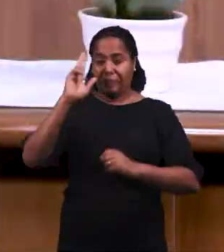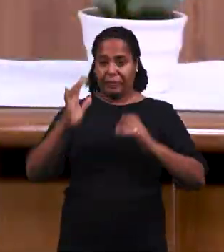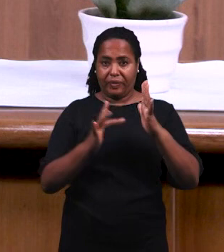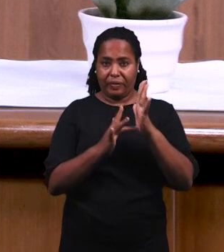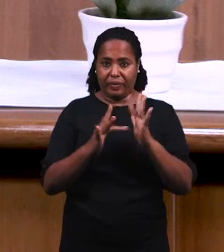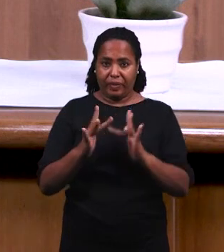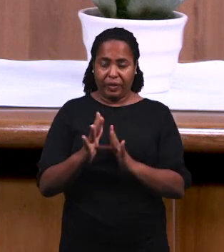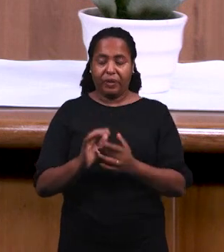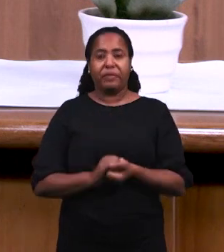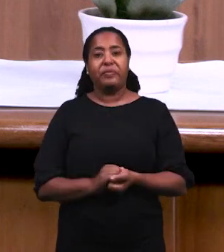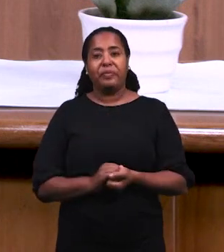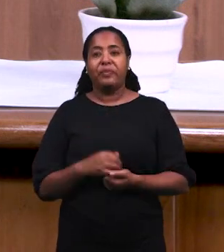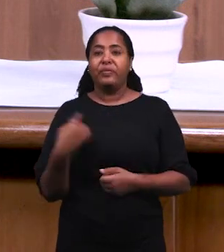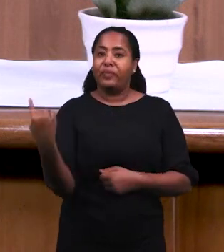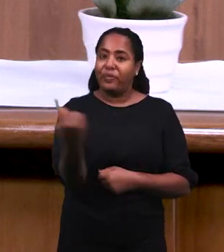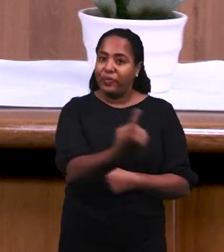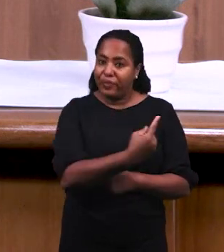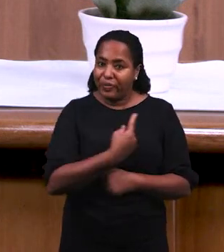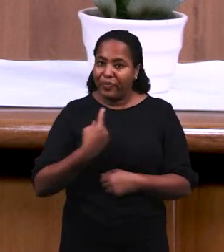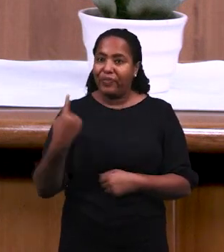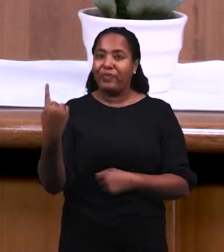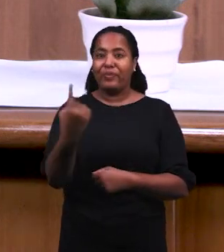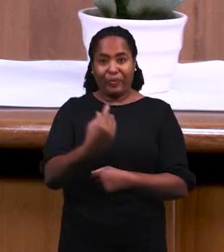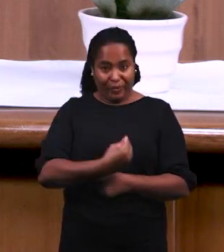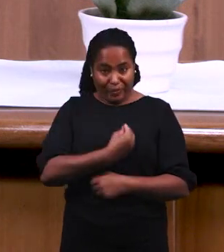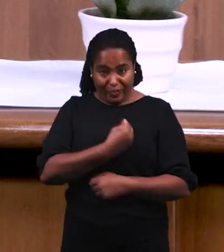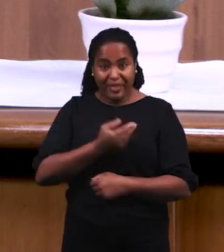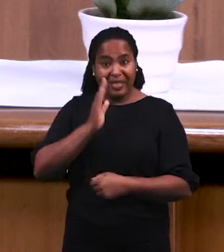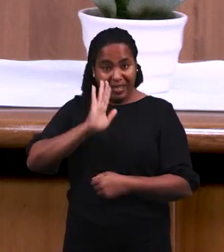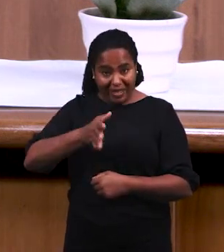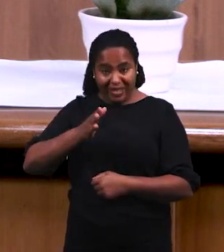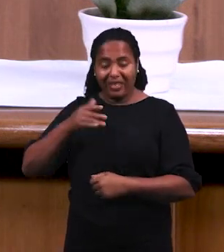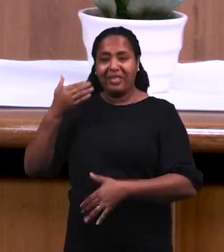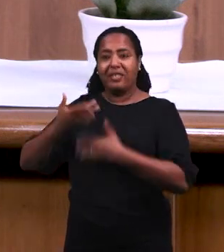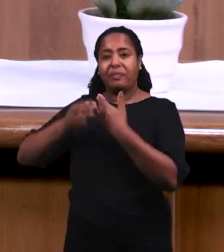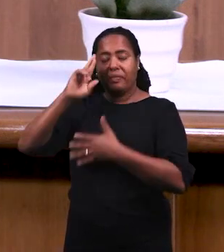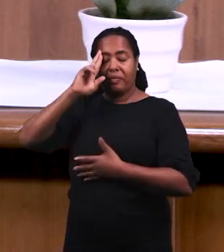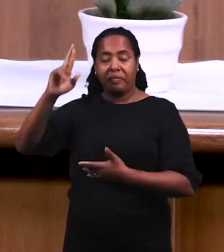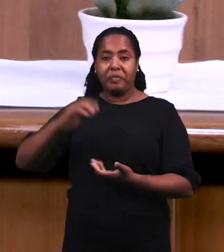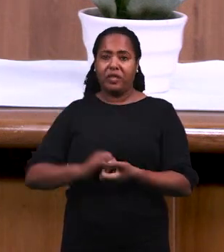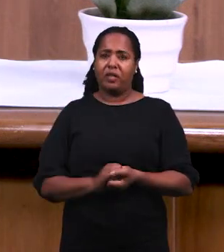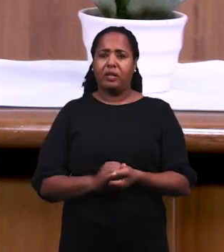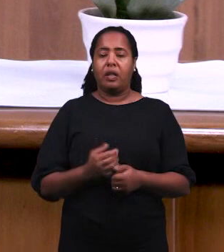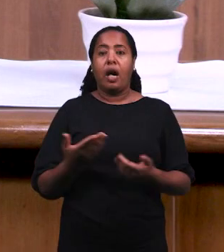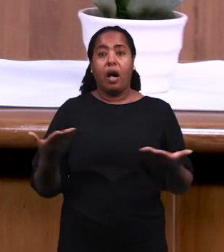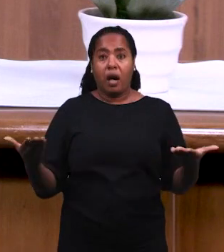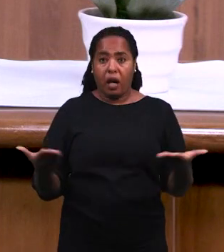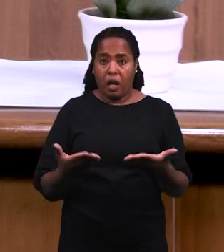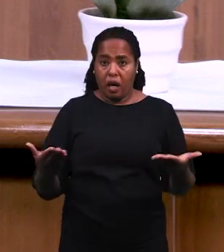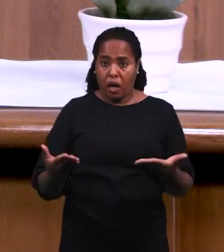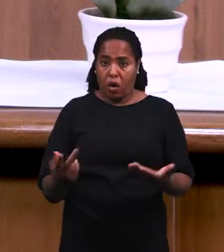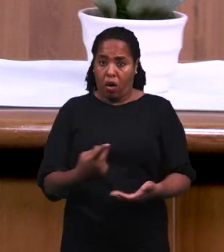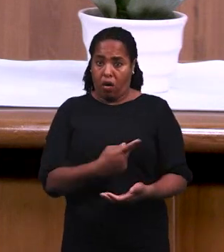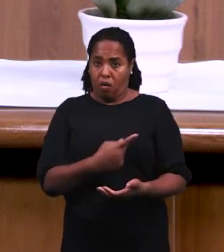Слава Иисусу! Братья и сестры, мы уже в присутствии Господнем. И сейчас